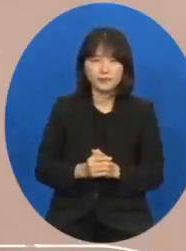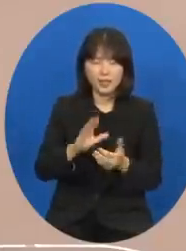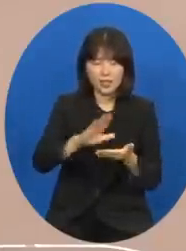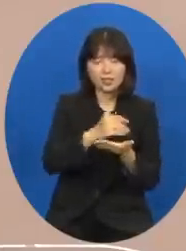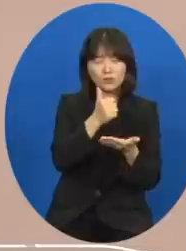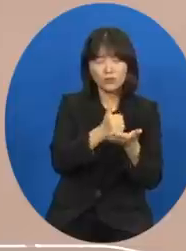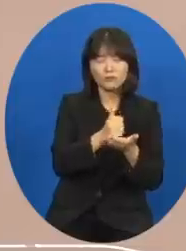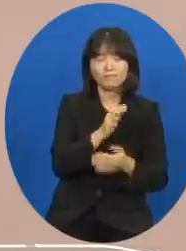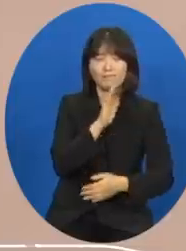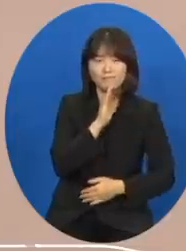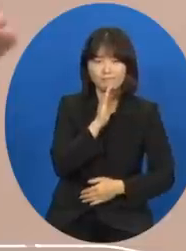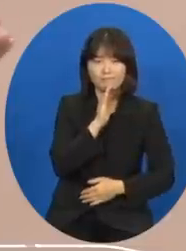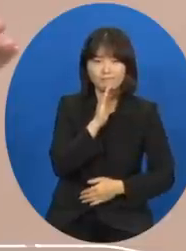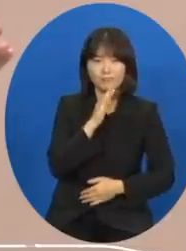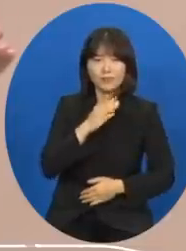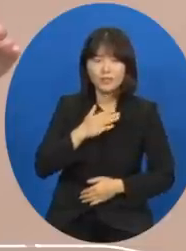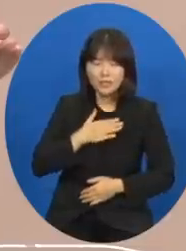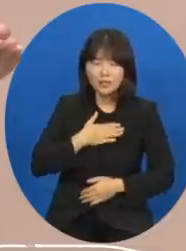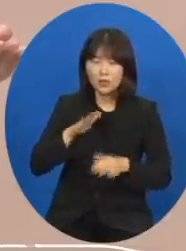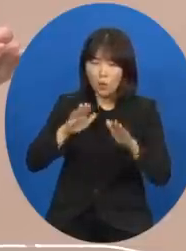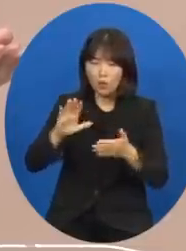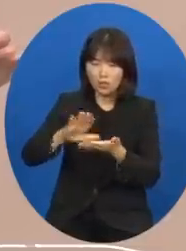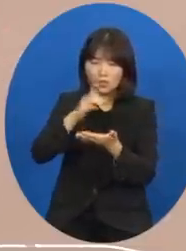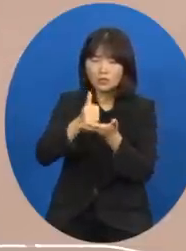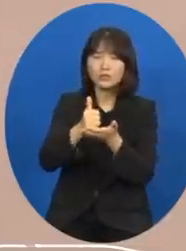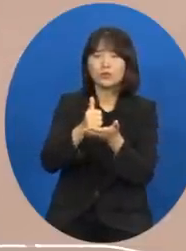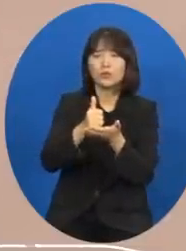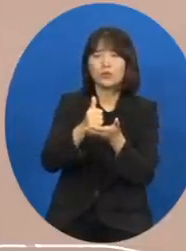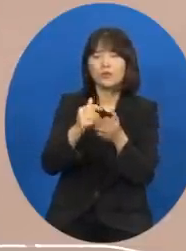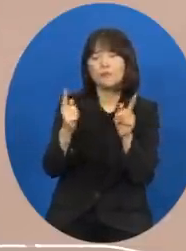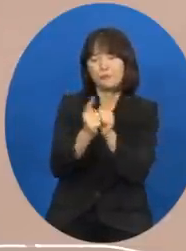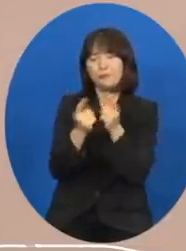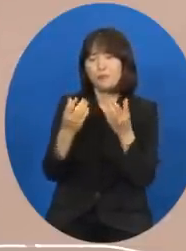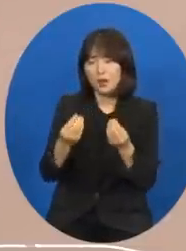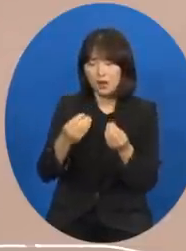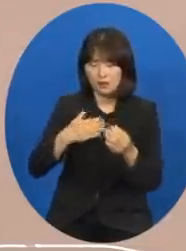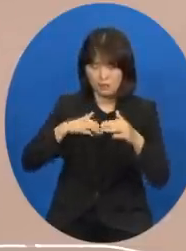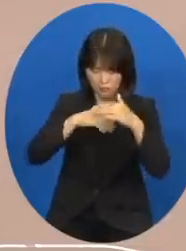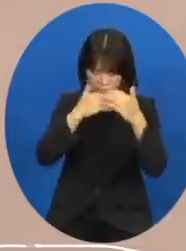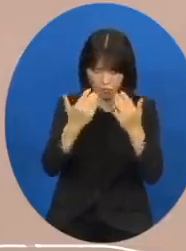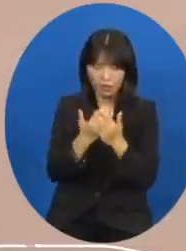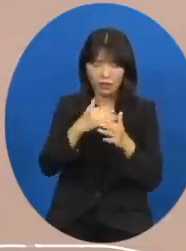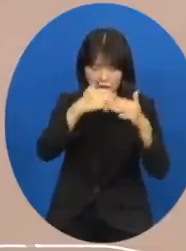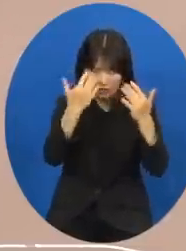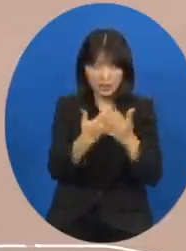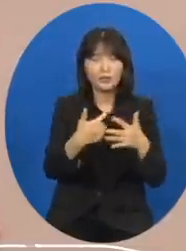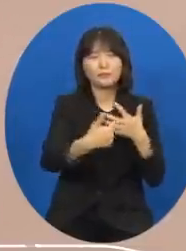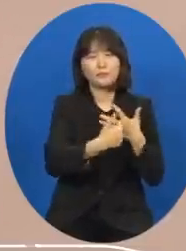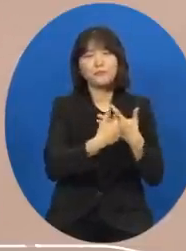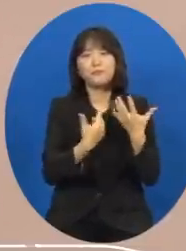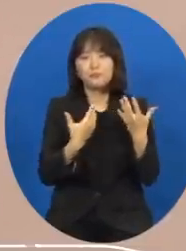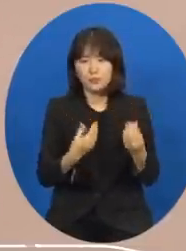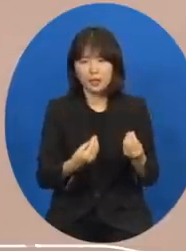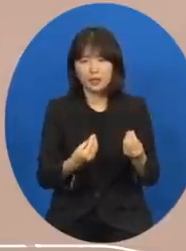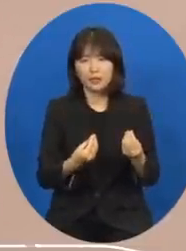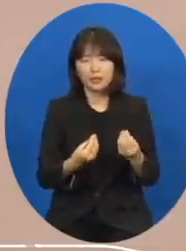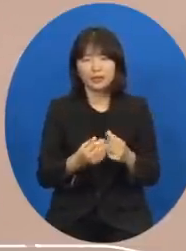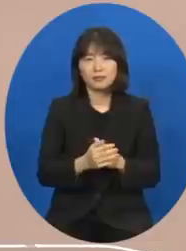그리스도십니다. 내가 오늘 그리스도를 만났어요. 내 모든 걸 다 알고 계셨어요. 뭐 그런 이야기죠.